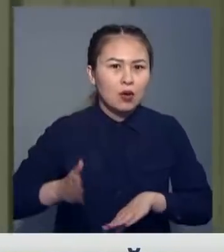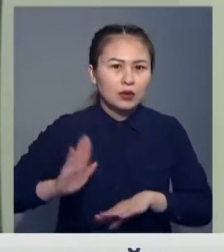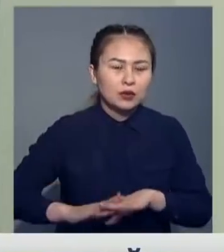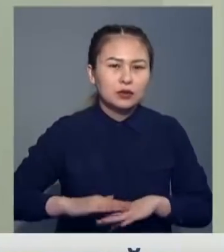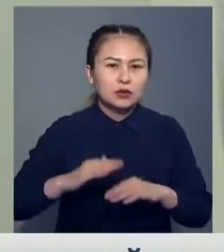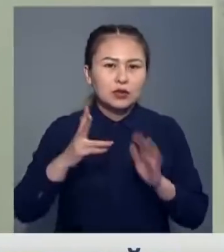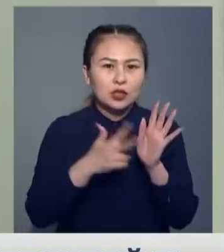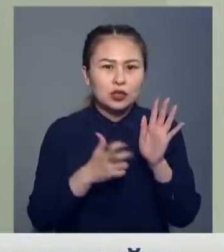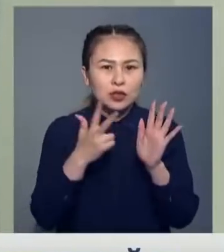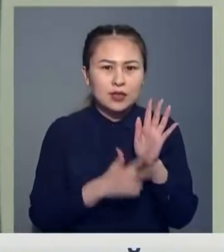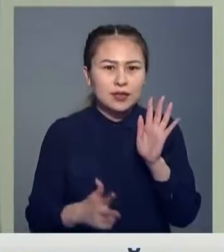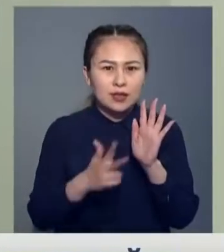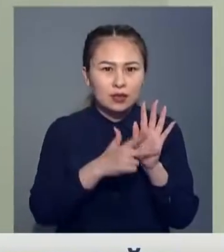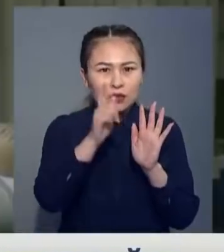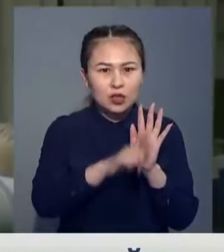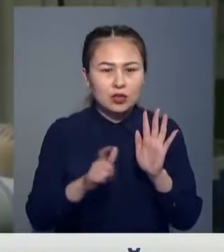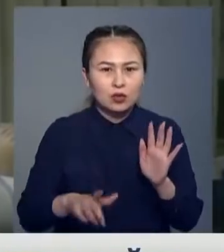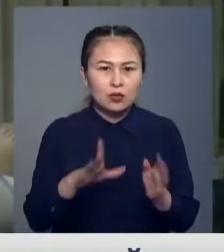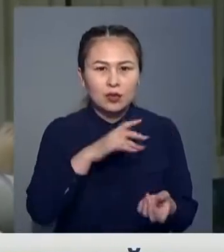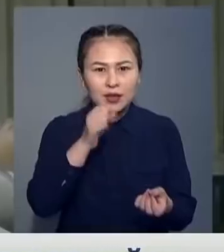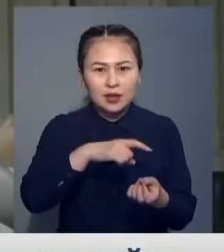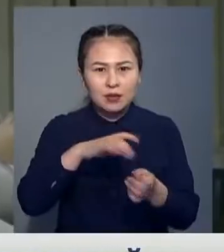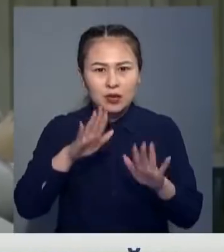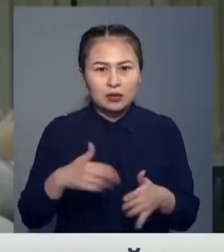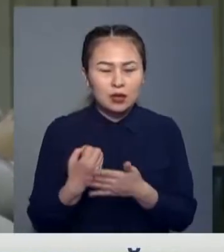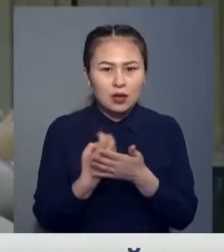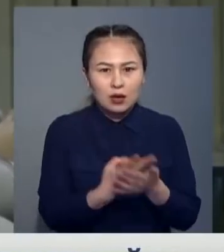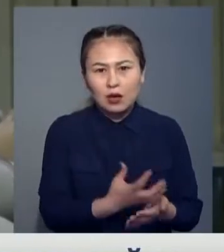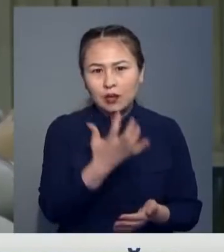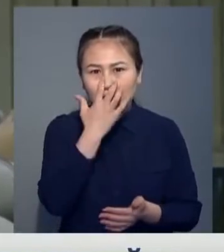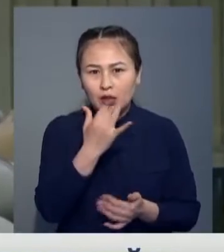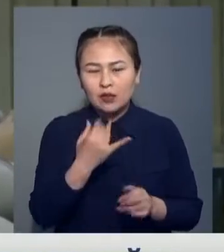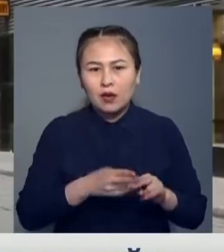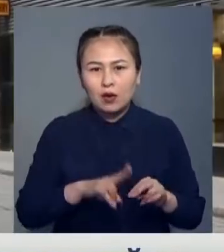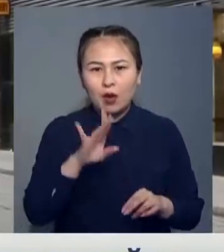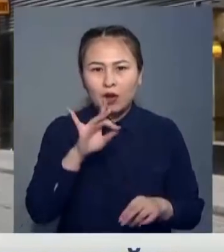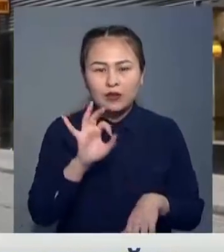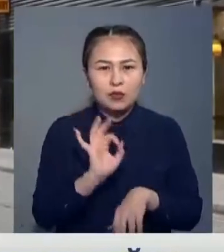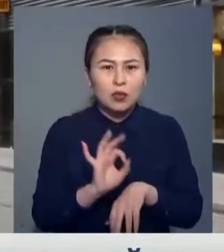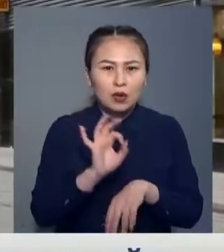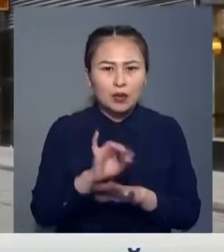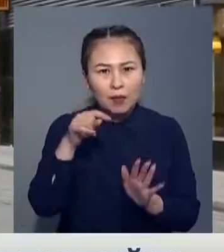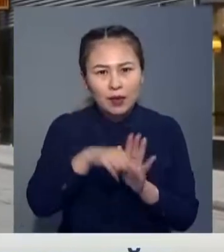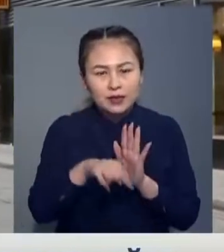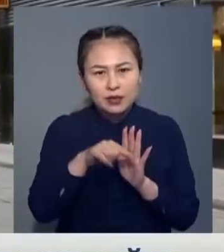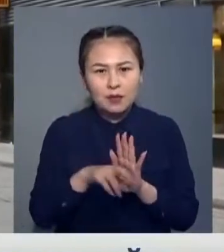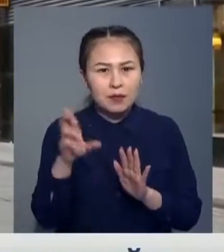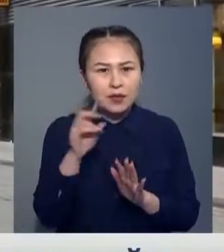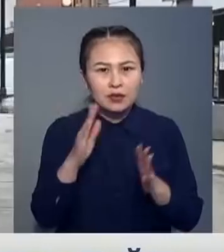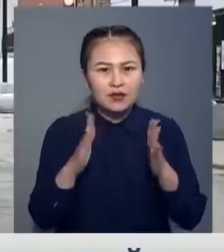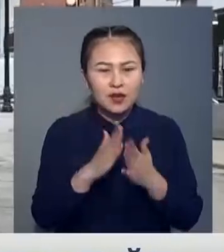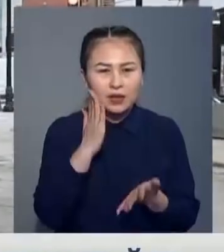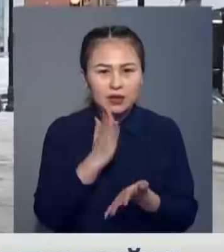ауыр халдегі 888 адам жан сақтау бөлімінде емделіп жатыр. Коронавирусты жұқтырғандардың арасында баспанасыздар да